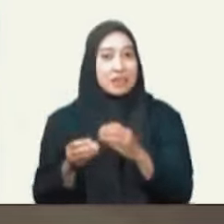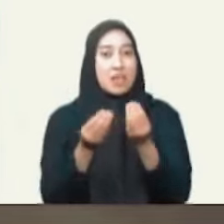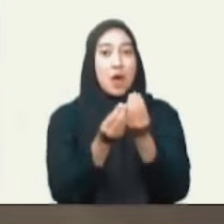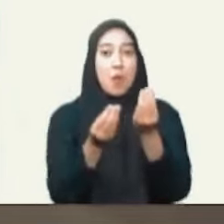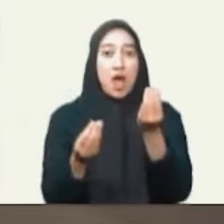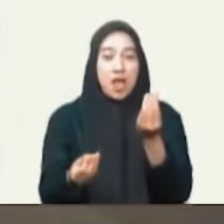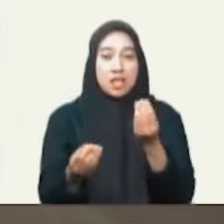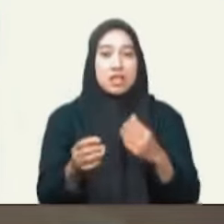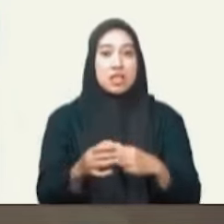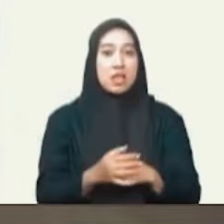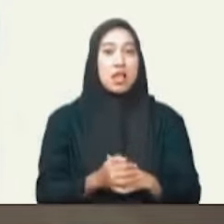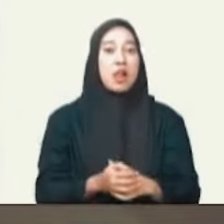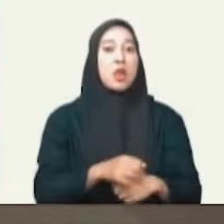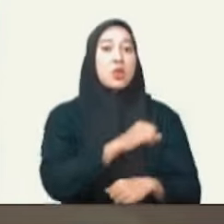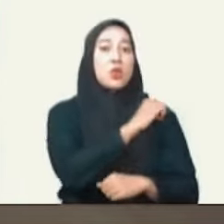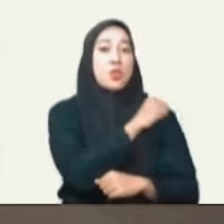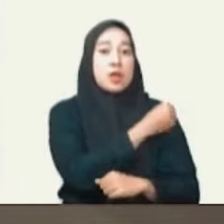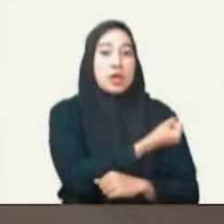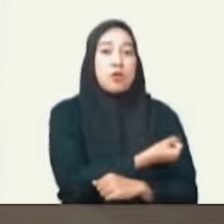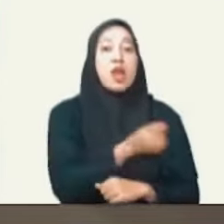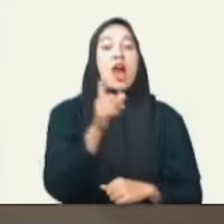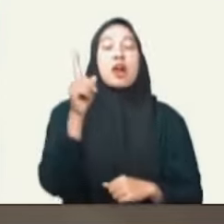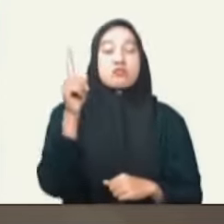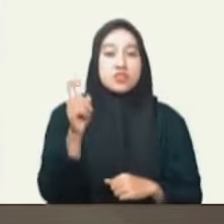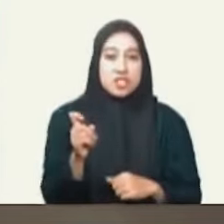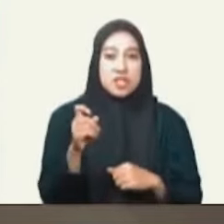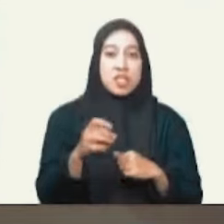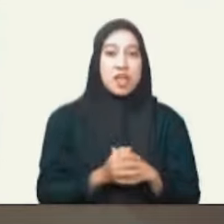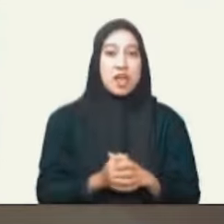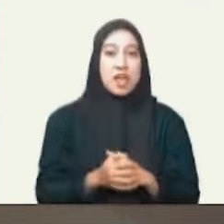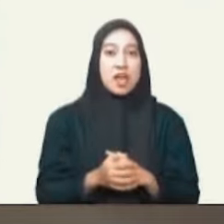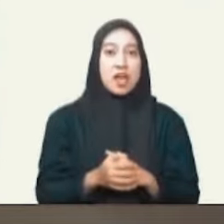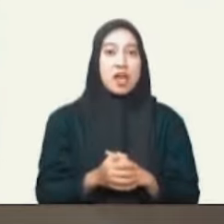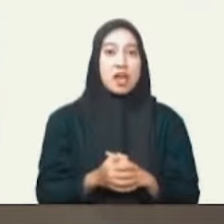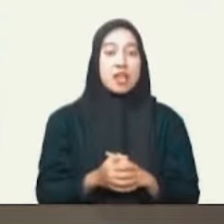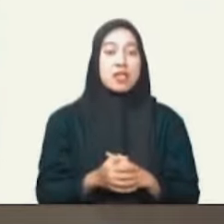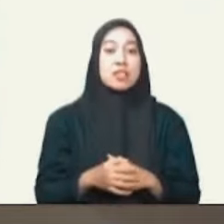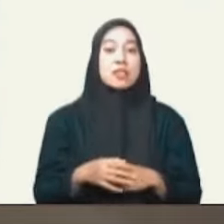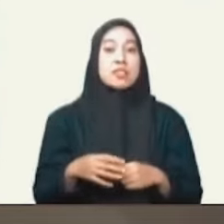jadi sebenarnya kita ini sudah sosialisasi ke